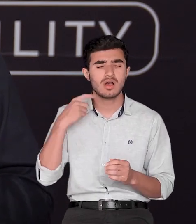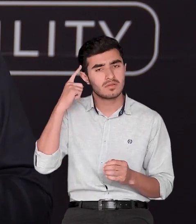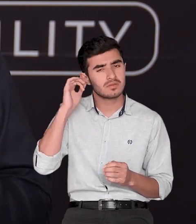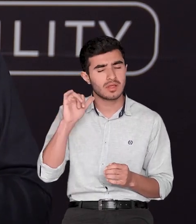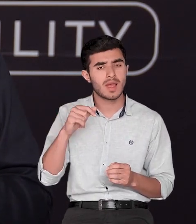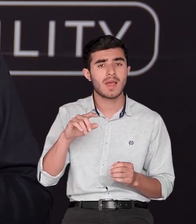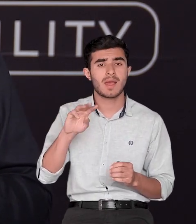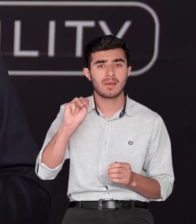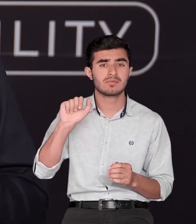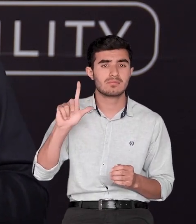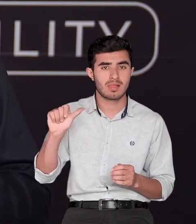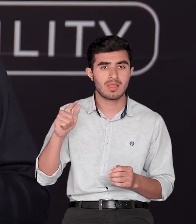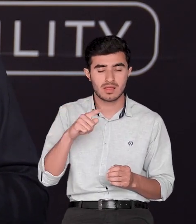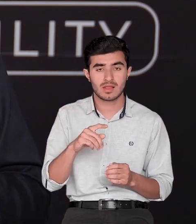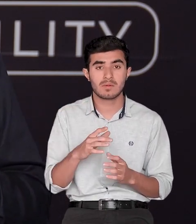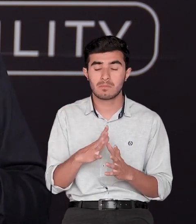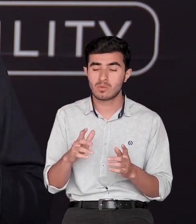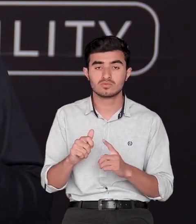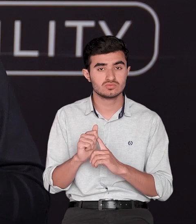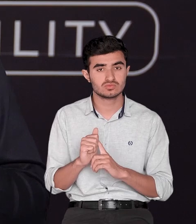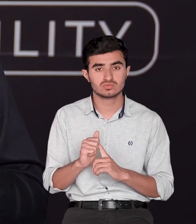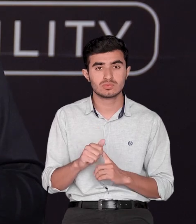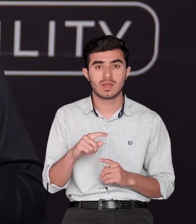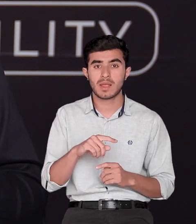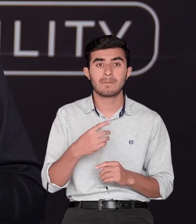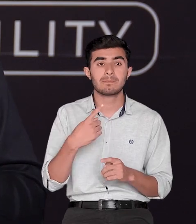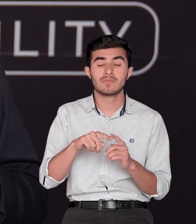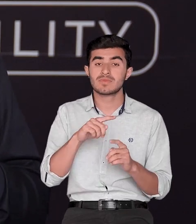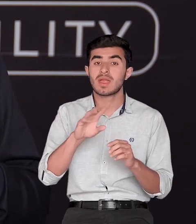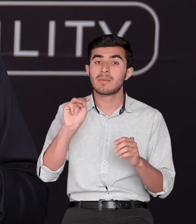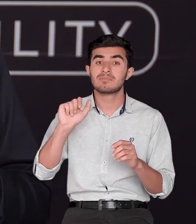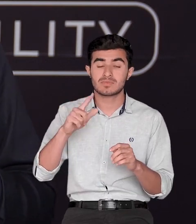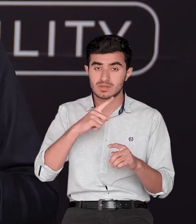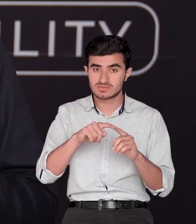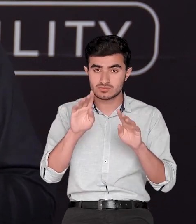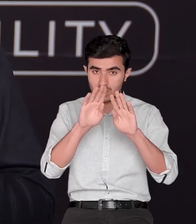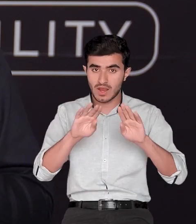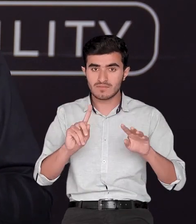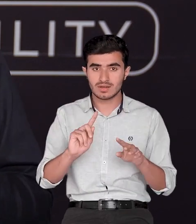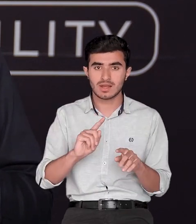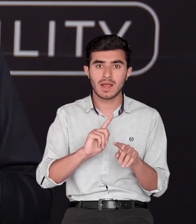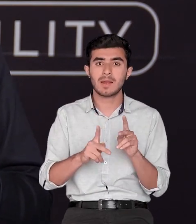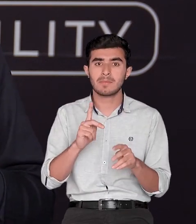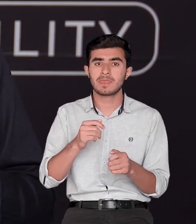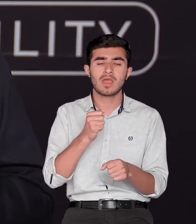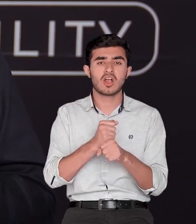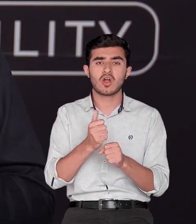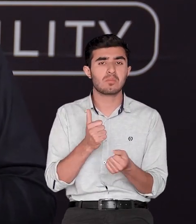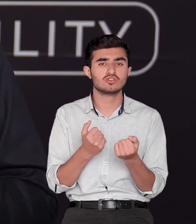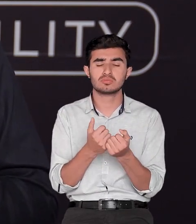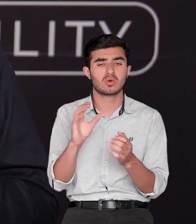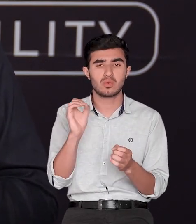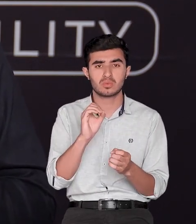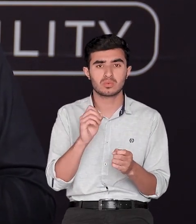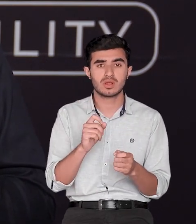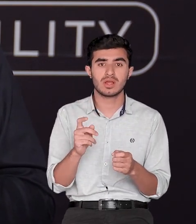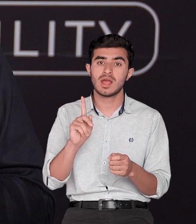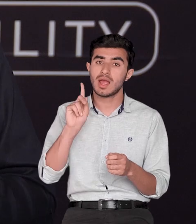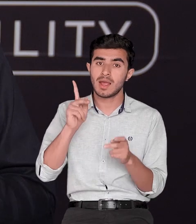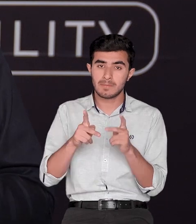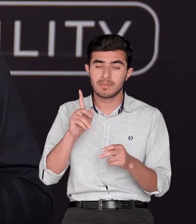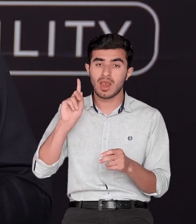बहुत अनफॉर्चुनेटली ये जितने भी मेले हो रहे हैं ये इंडिविजुअल लेवल पे हो रहे हैं। जो लोग करवा रहे हैं मैं उनको सलूट करता हूँ कि